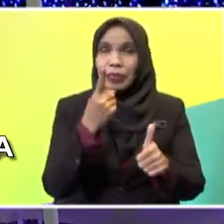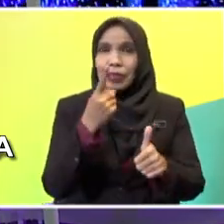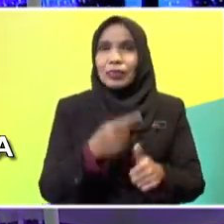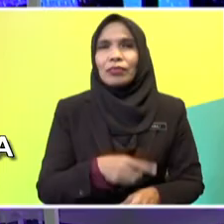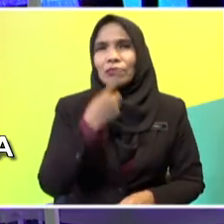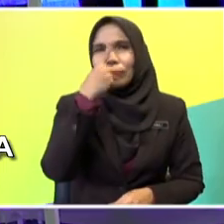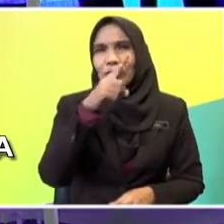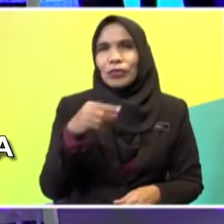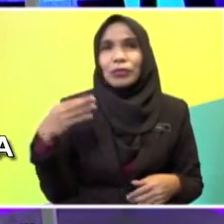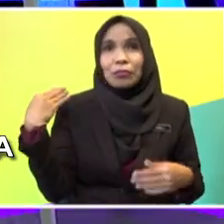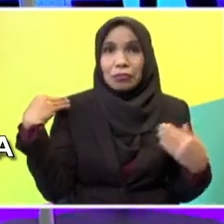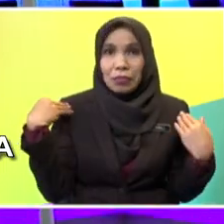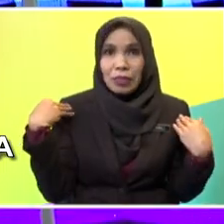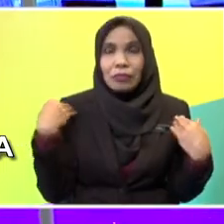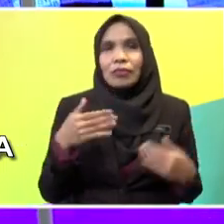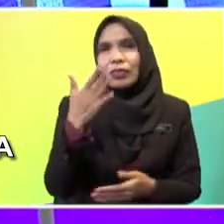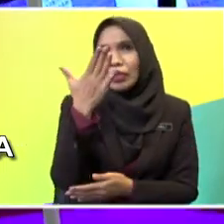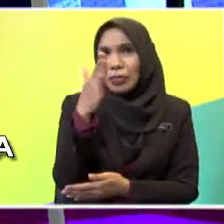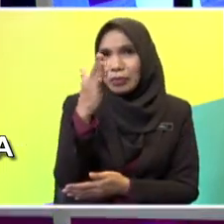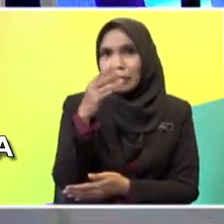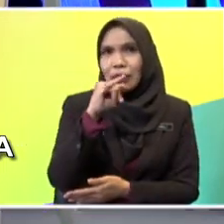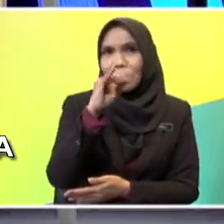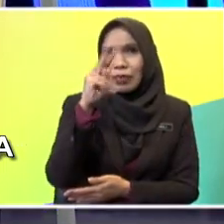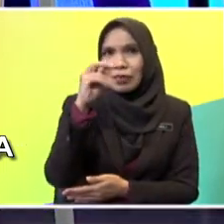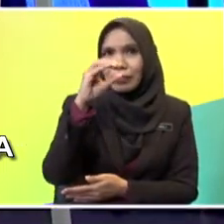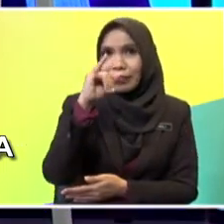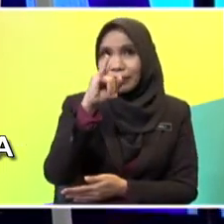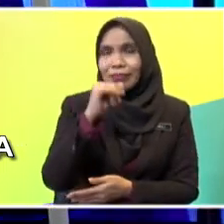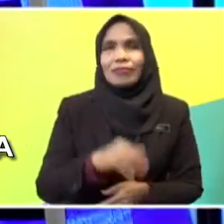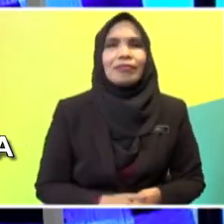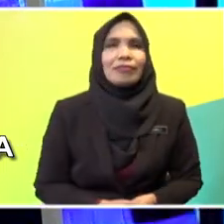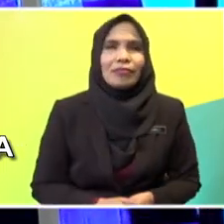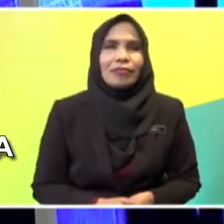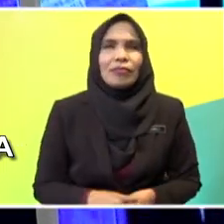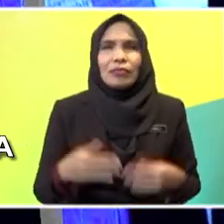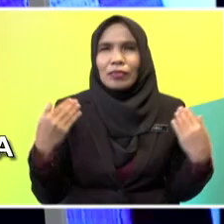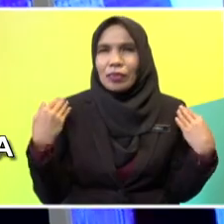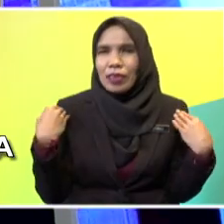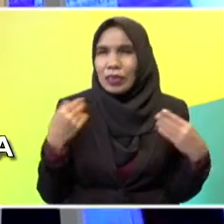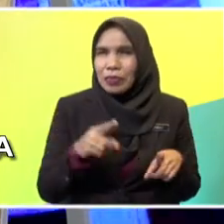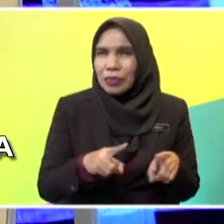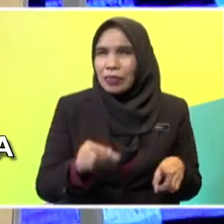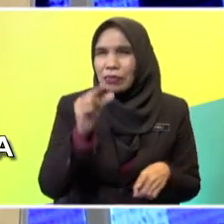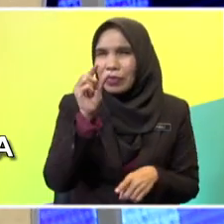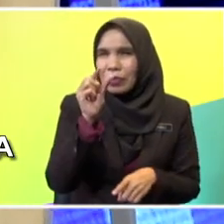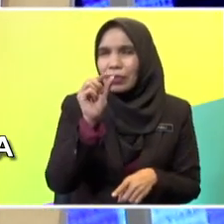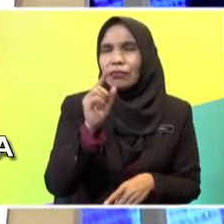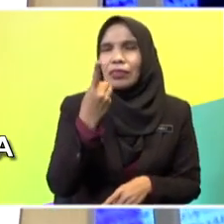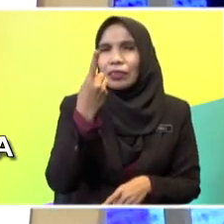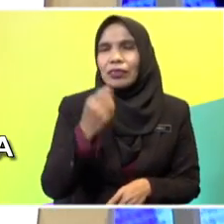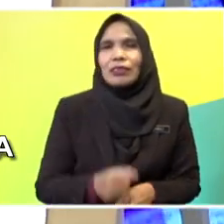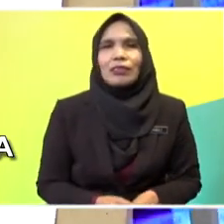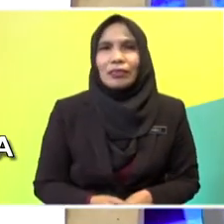tanda je 15 inci. Okey. Cuma dia ada beza sikit je dekat bahagian ketiak dengan bahagian labuh baju